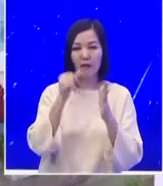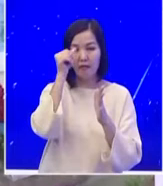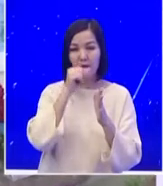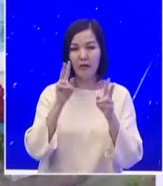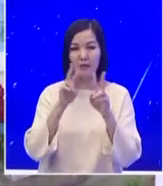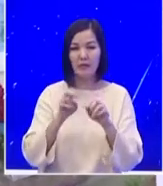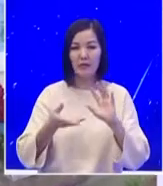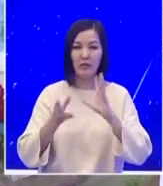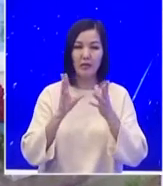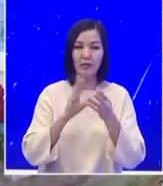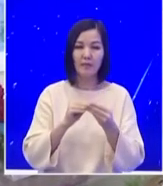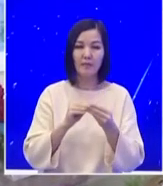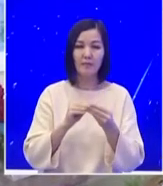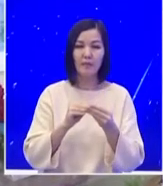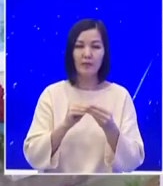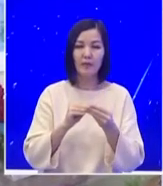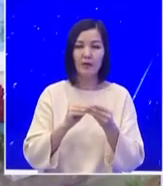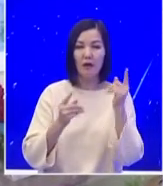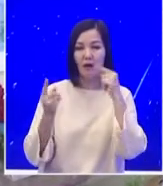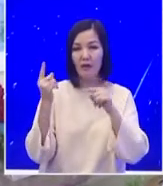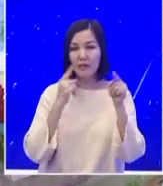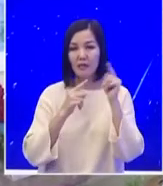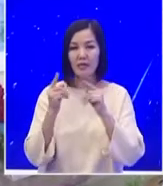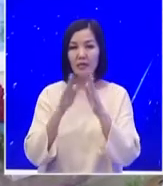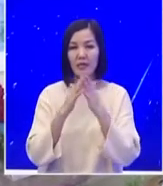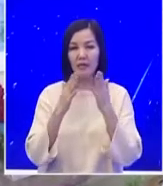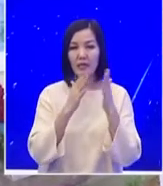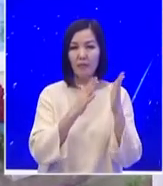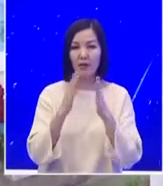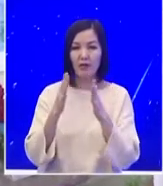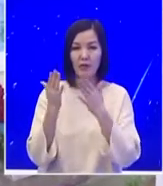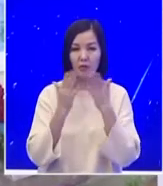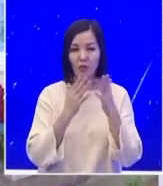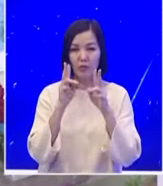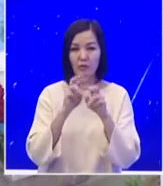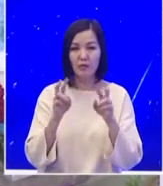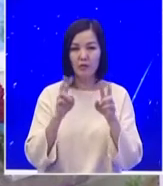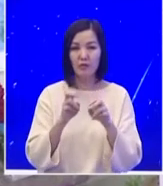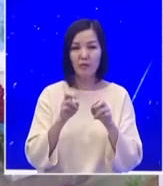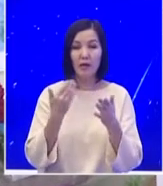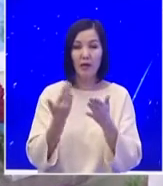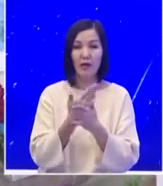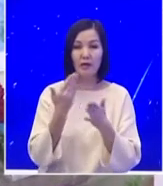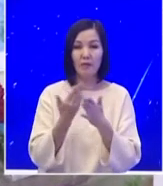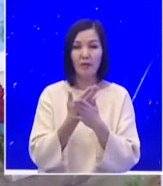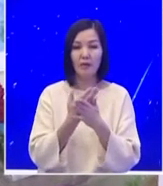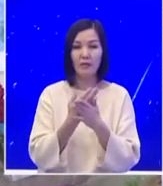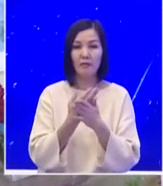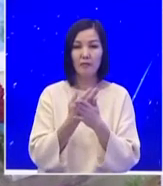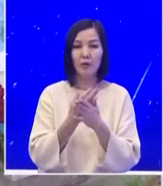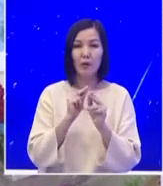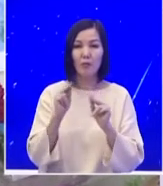болатын, яғни жарты жылда осы аңыздарды, кітапханалардан аңыздар зерттеліп, өзімнің ғылыми жетекшіммен әңгімелесіп, әдебиет